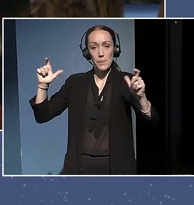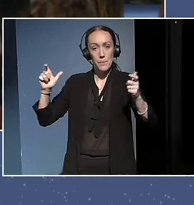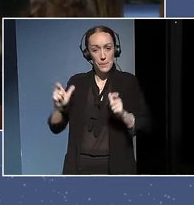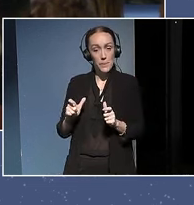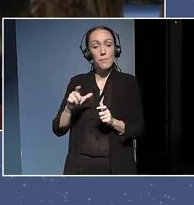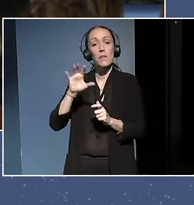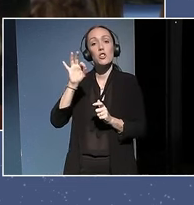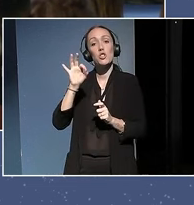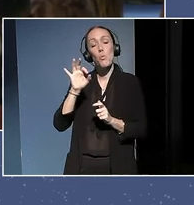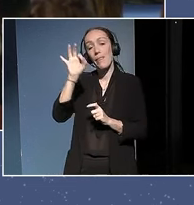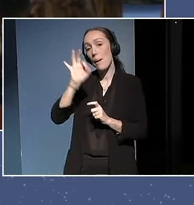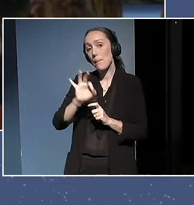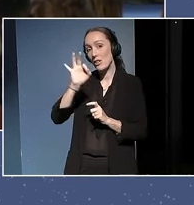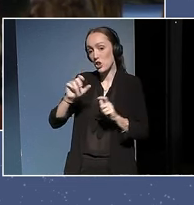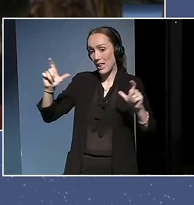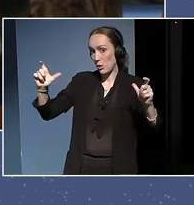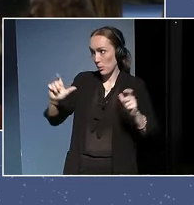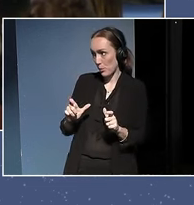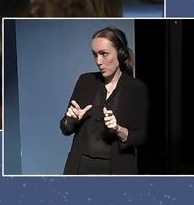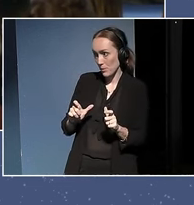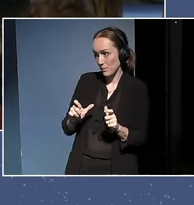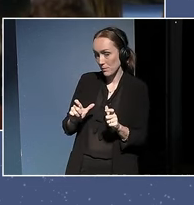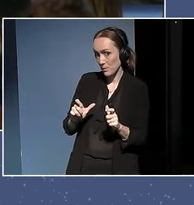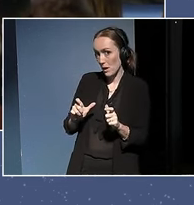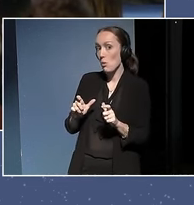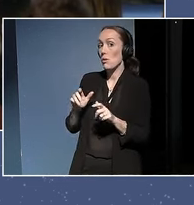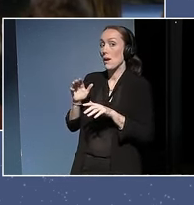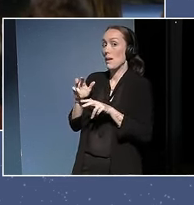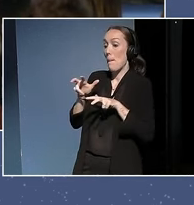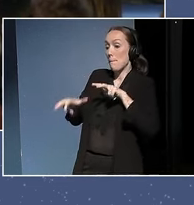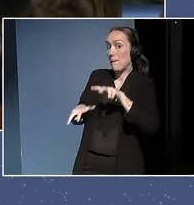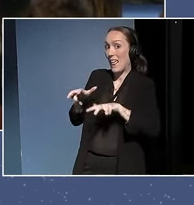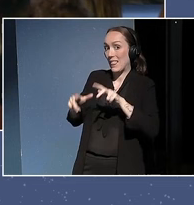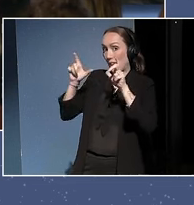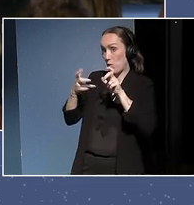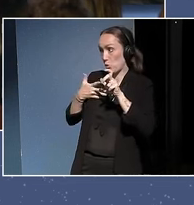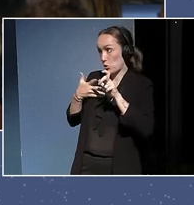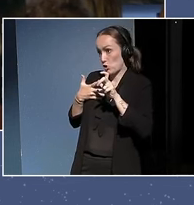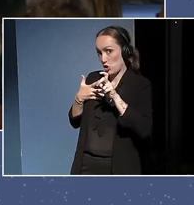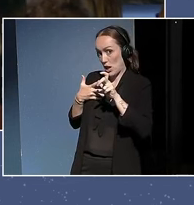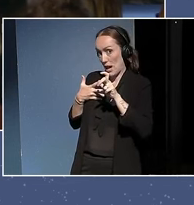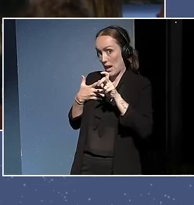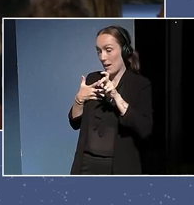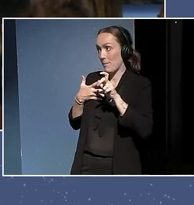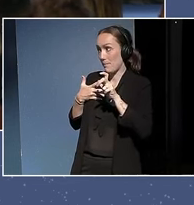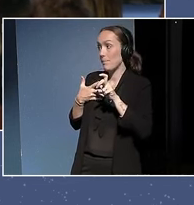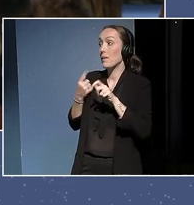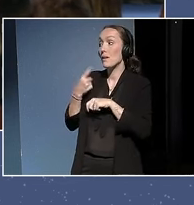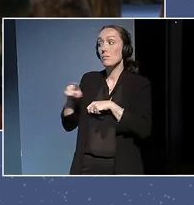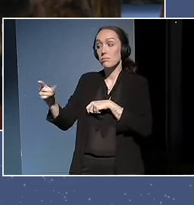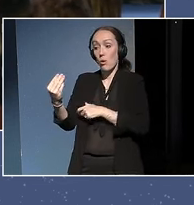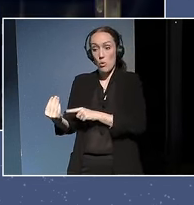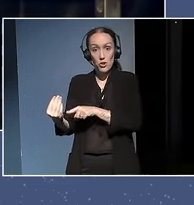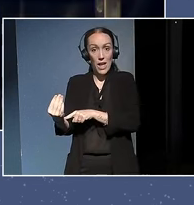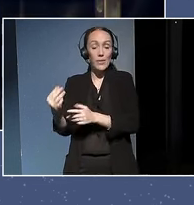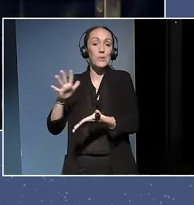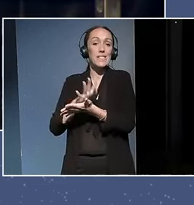di dimensioni di questo piede che vedete in fotografia perché questo qui è stato stampato da una stampante 3D e